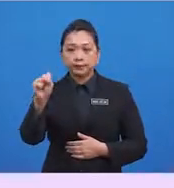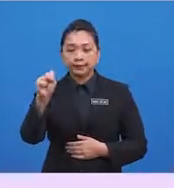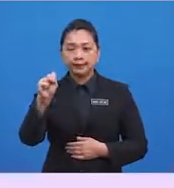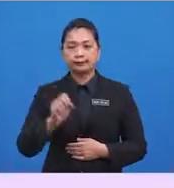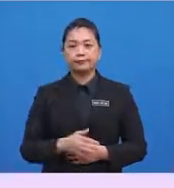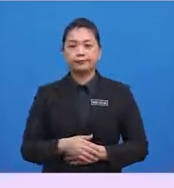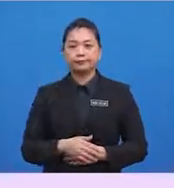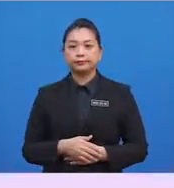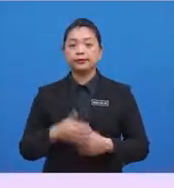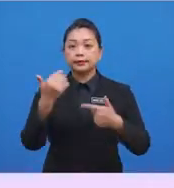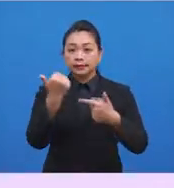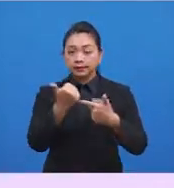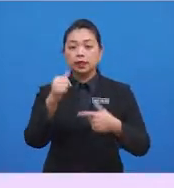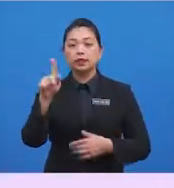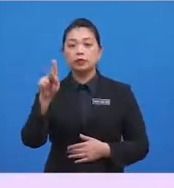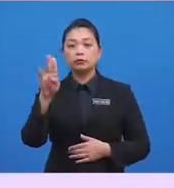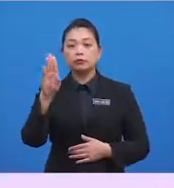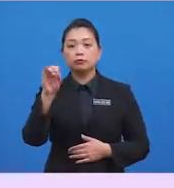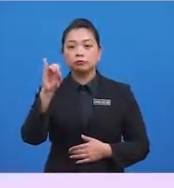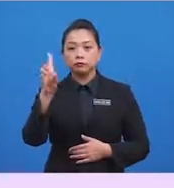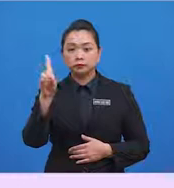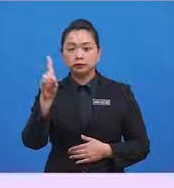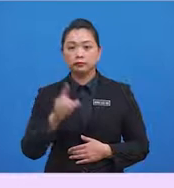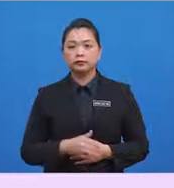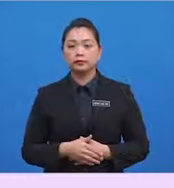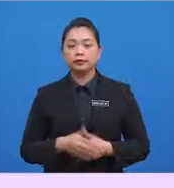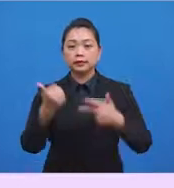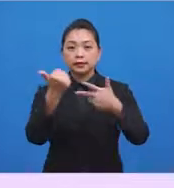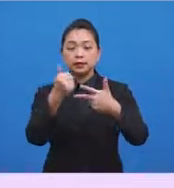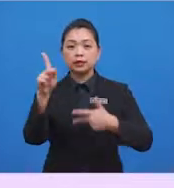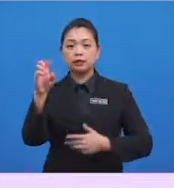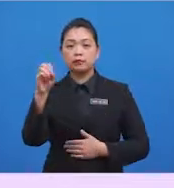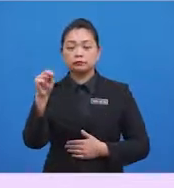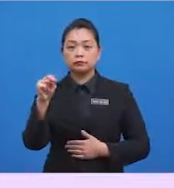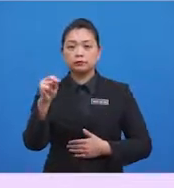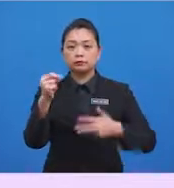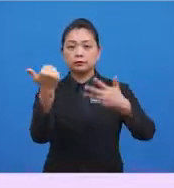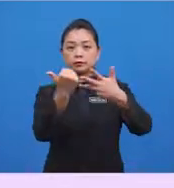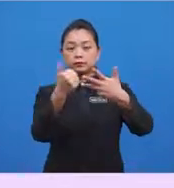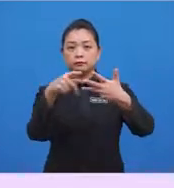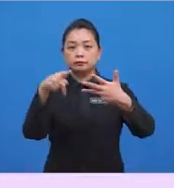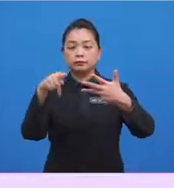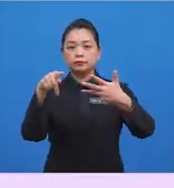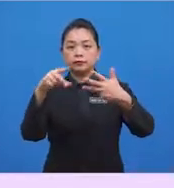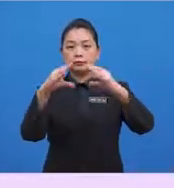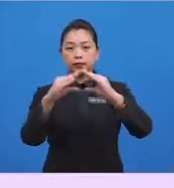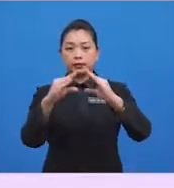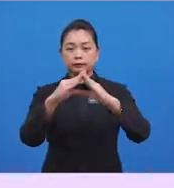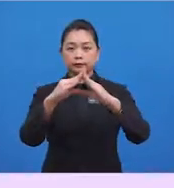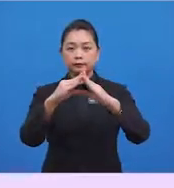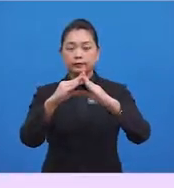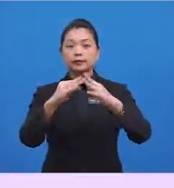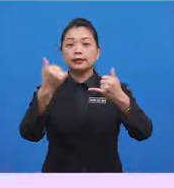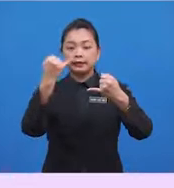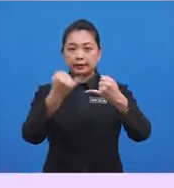Seterusnya, kuboid. Ketiga ialah kon. Keempat ialah piramid. Dan akhir sekali